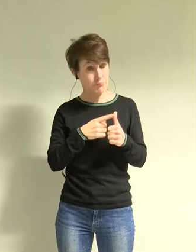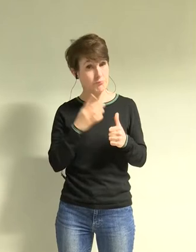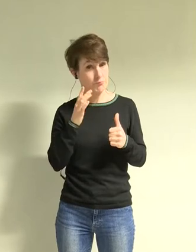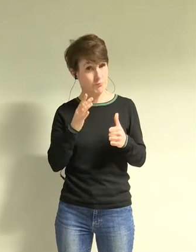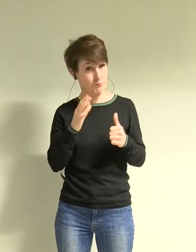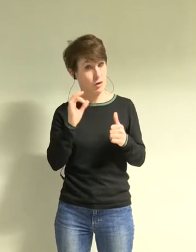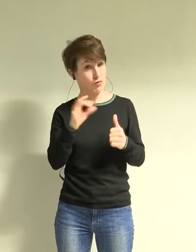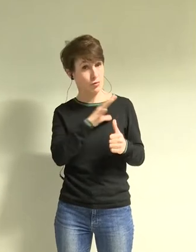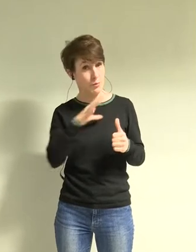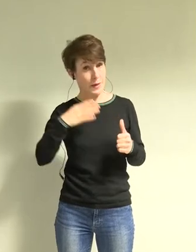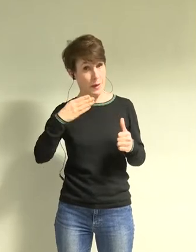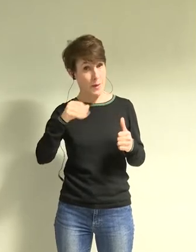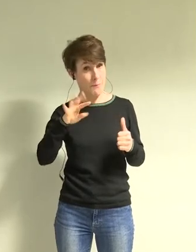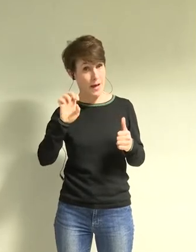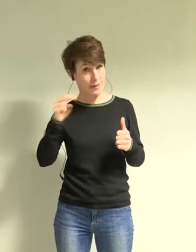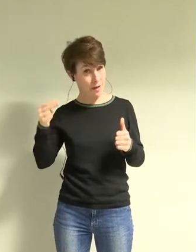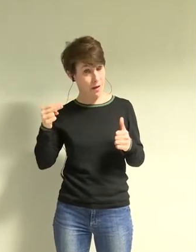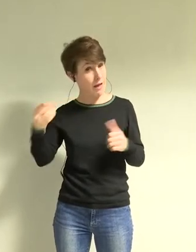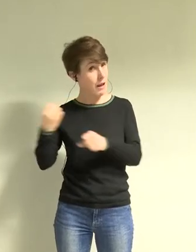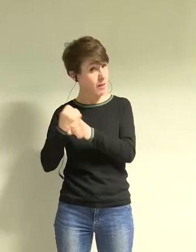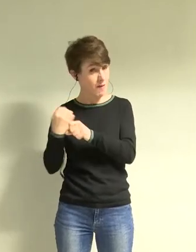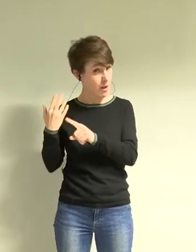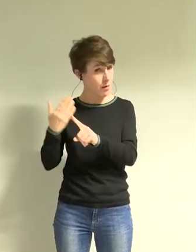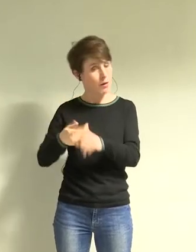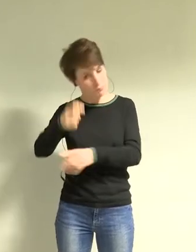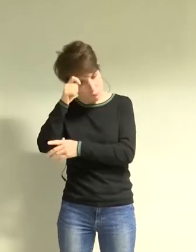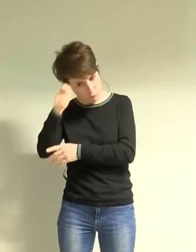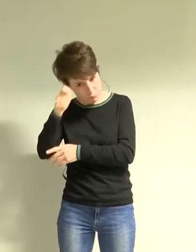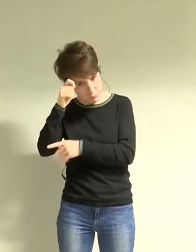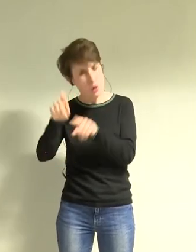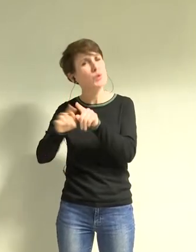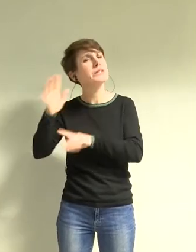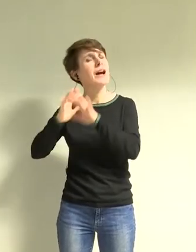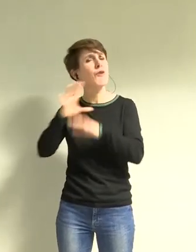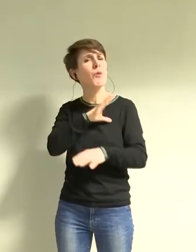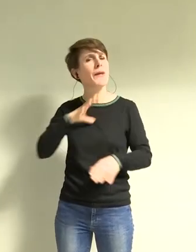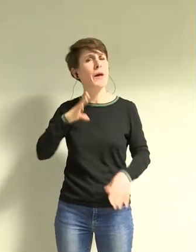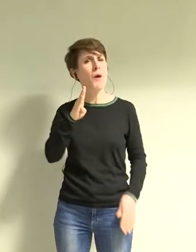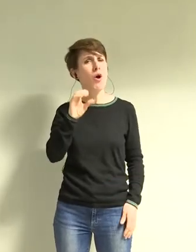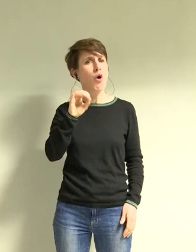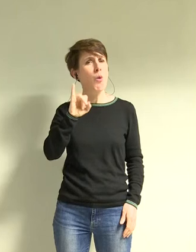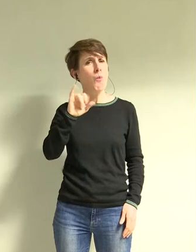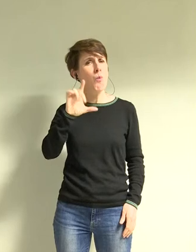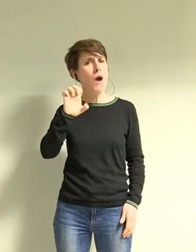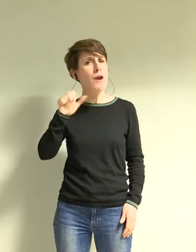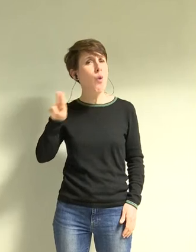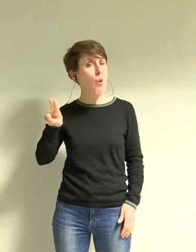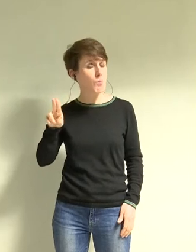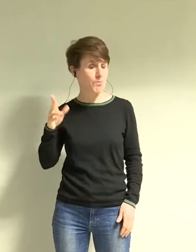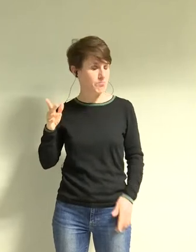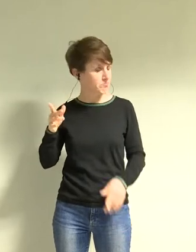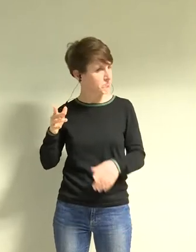elisa martin mais avant elle également maryvonne boileau qui ont porté